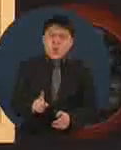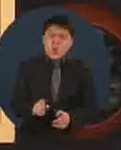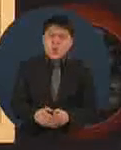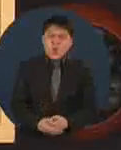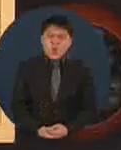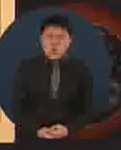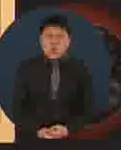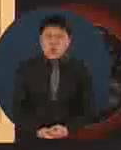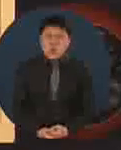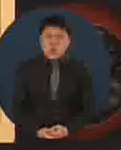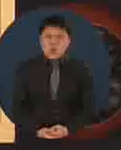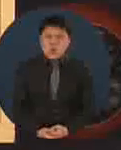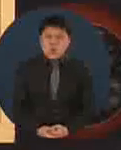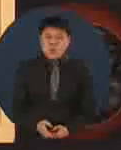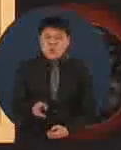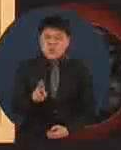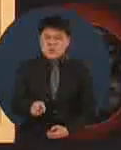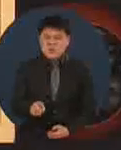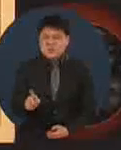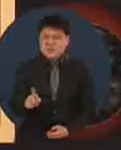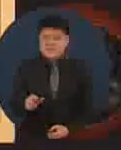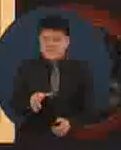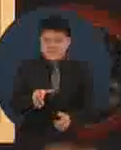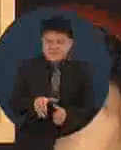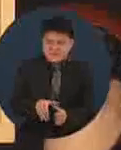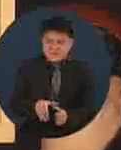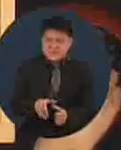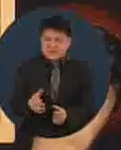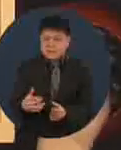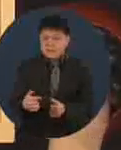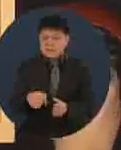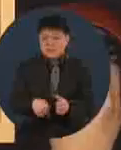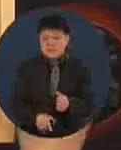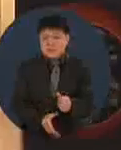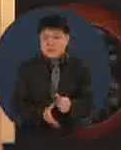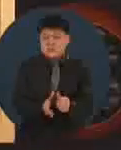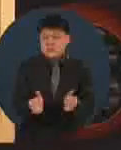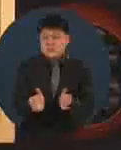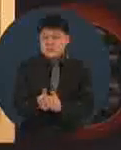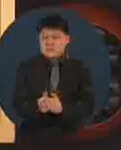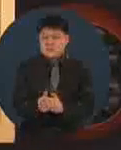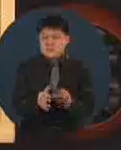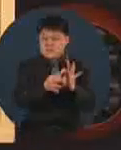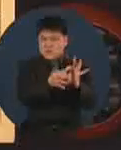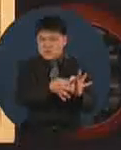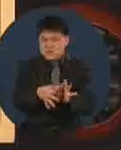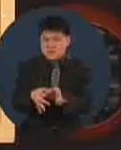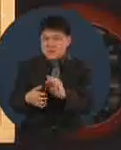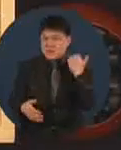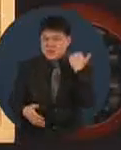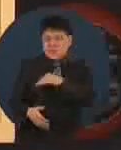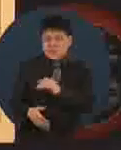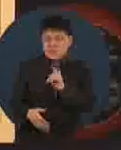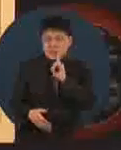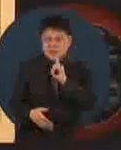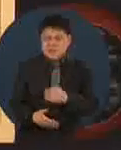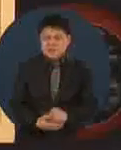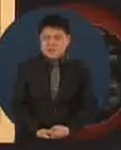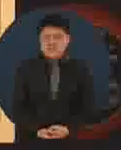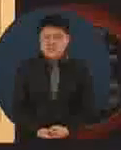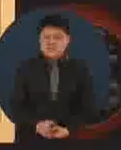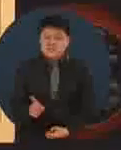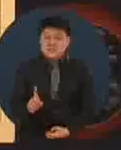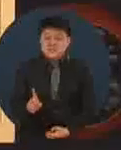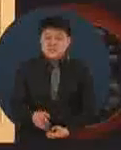움직입니다. 저 수는 막상 잡으러 와도 아래로 단수치면요. 이을 수가 없어요. 넘어가니까. 아, 네. 그렇게다